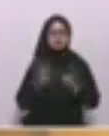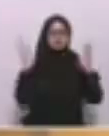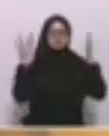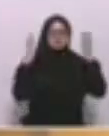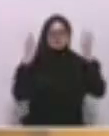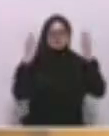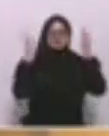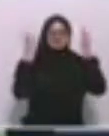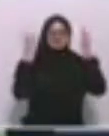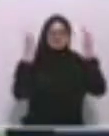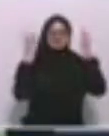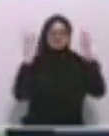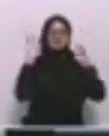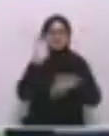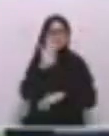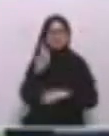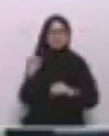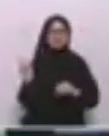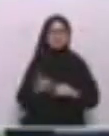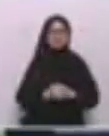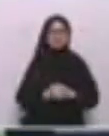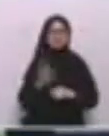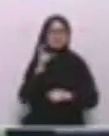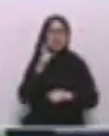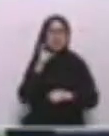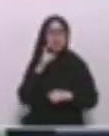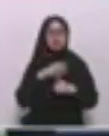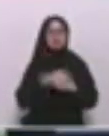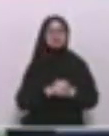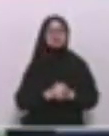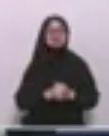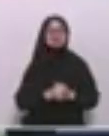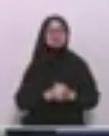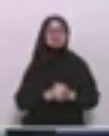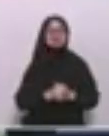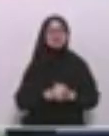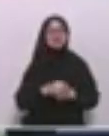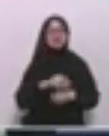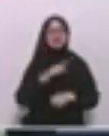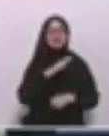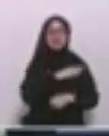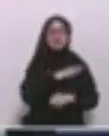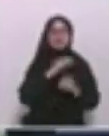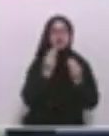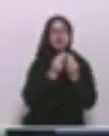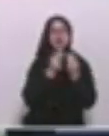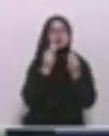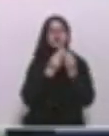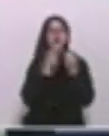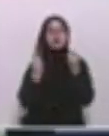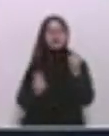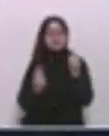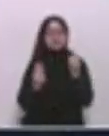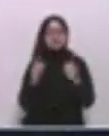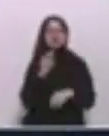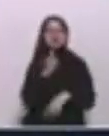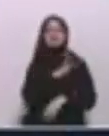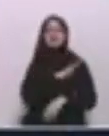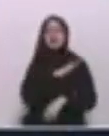kepada empat pasangan calon Bupati dan Wakil Bupati Morowali dan